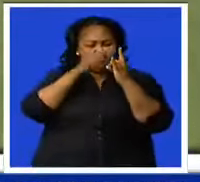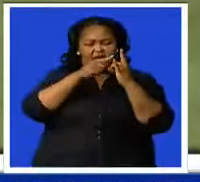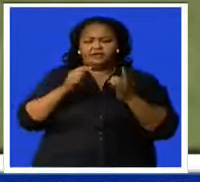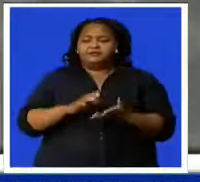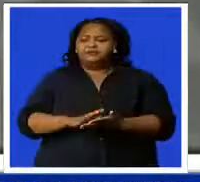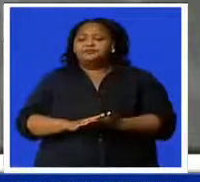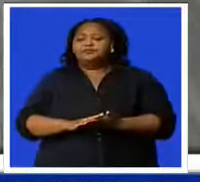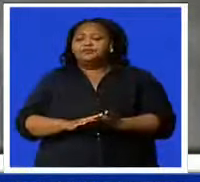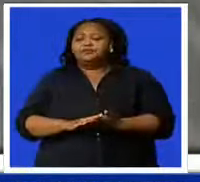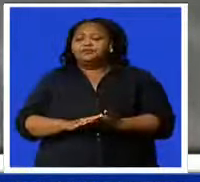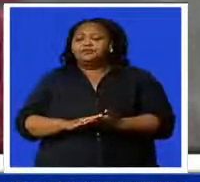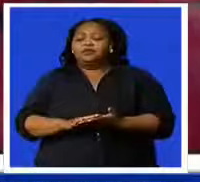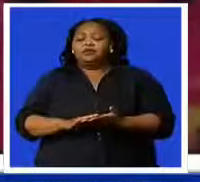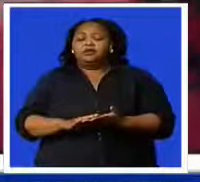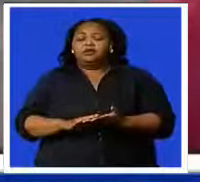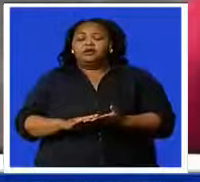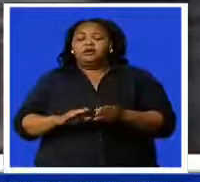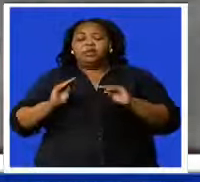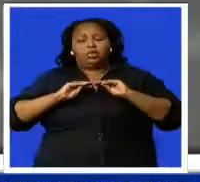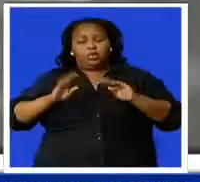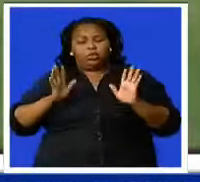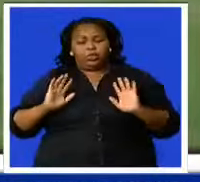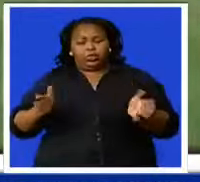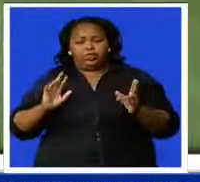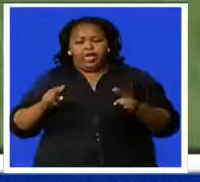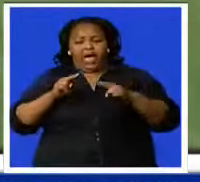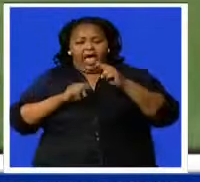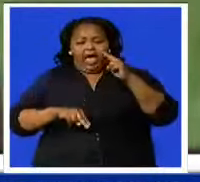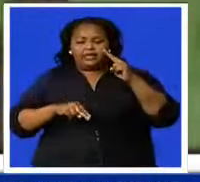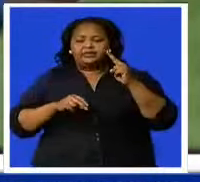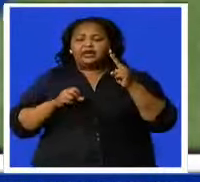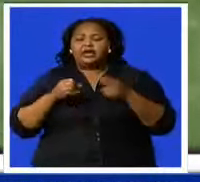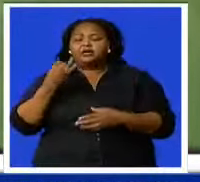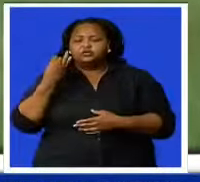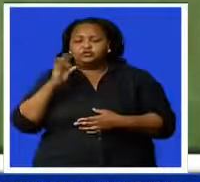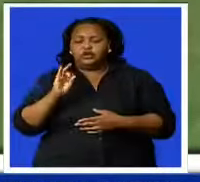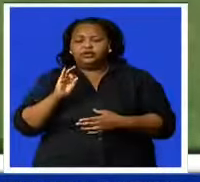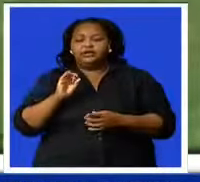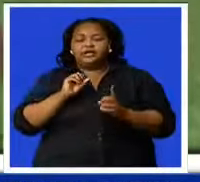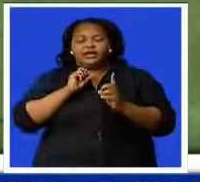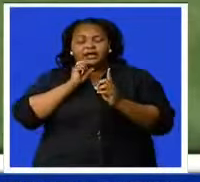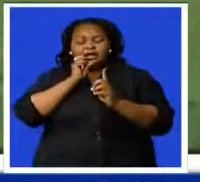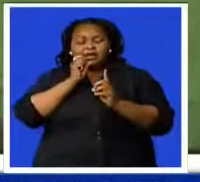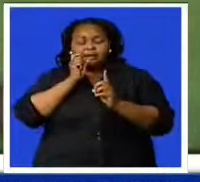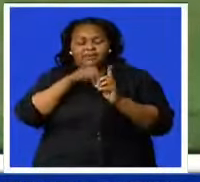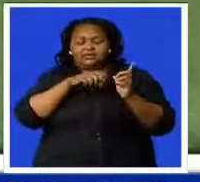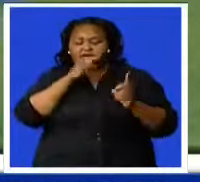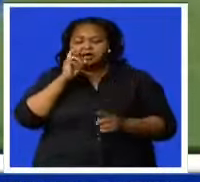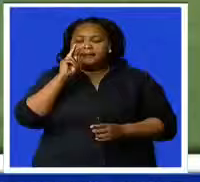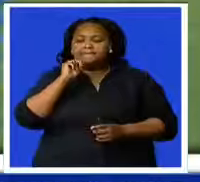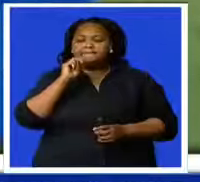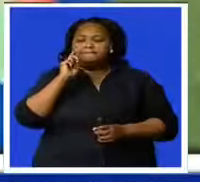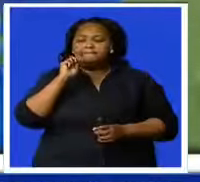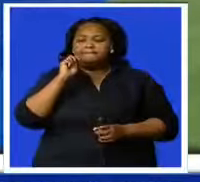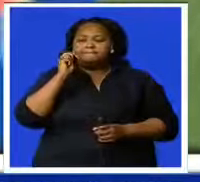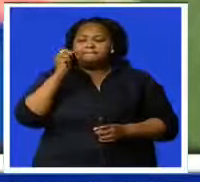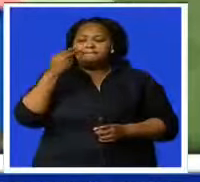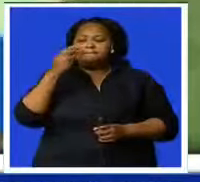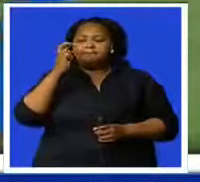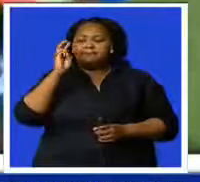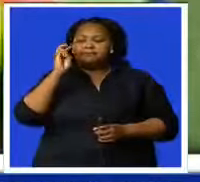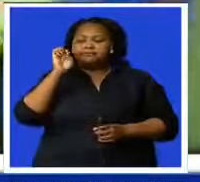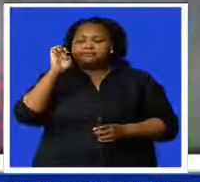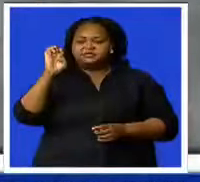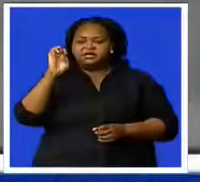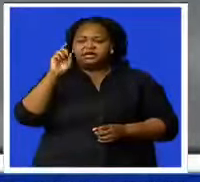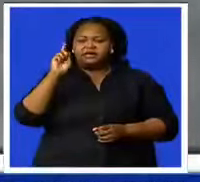Umqeqeshi waleliqembu lebadlali abangaphansi kweminyaka lengamashumi amabili eSwatini vele ekhaya mthetho uvele injabulo yakhe ngendlela abafana bakhe labadlale